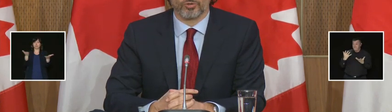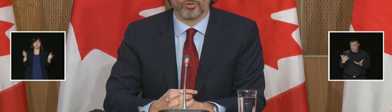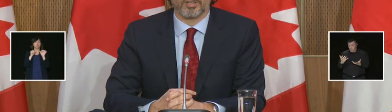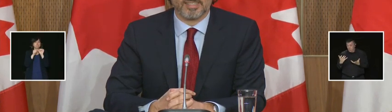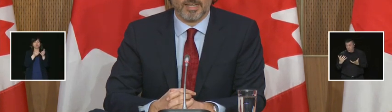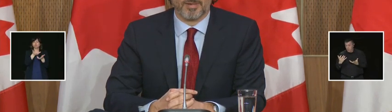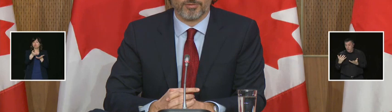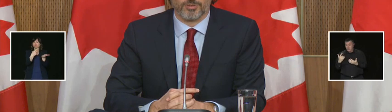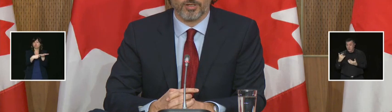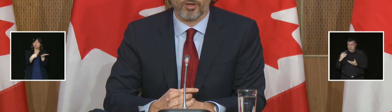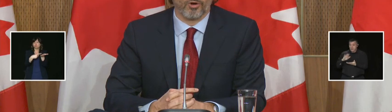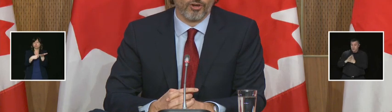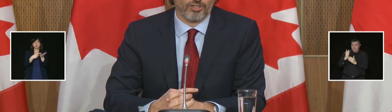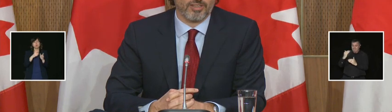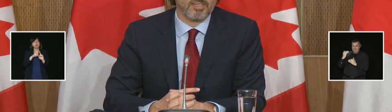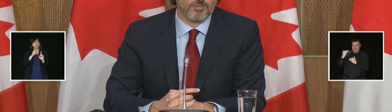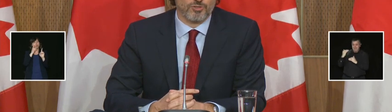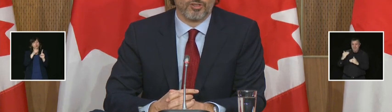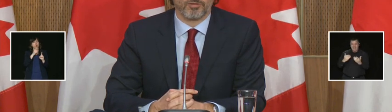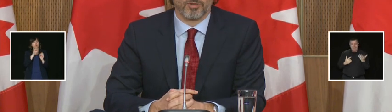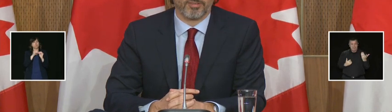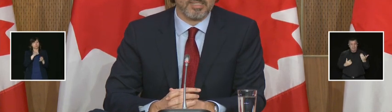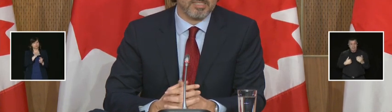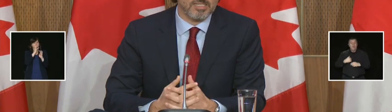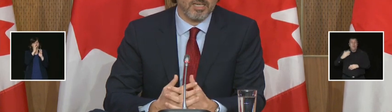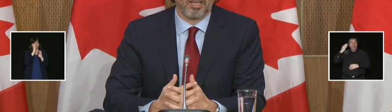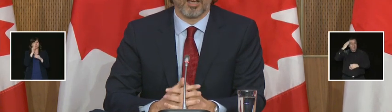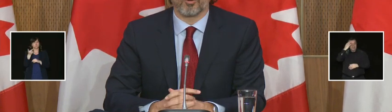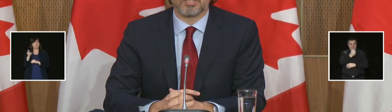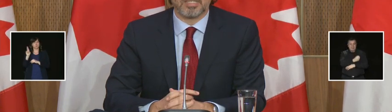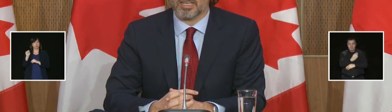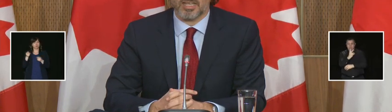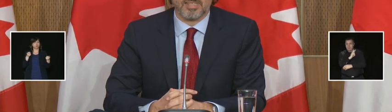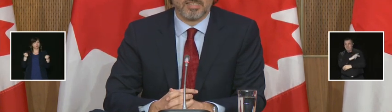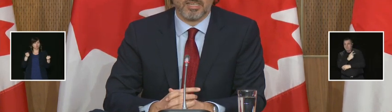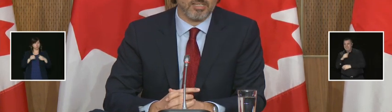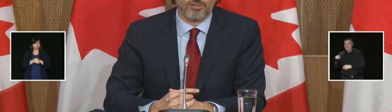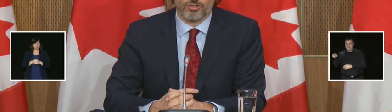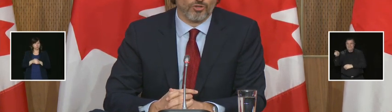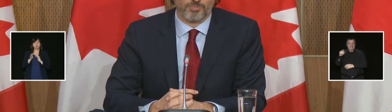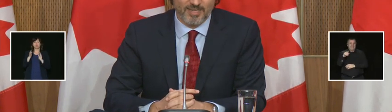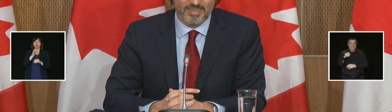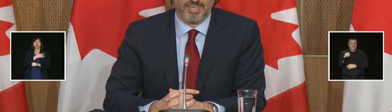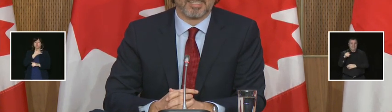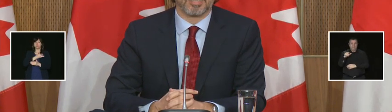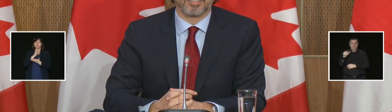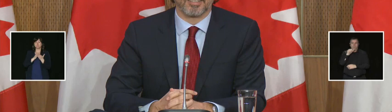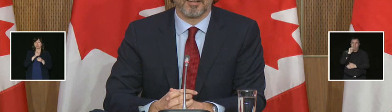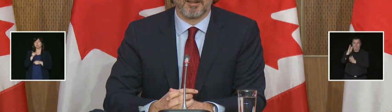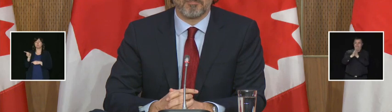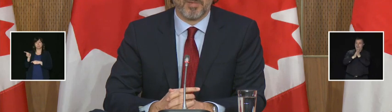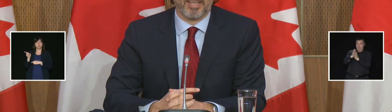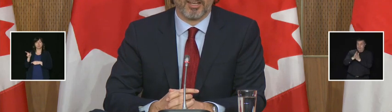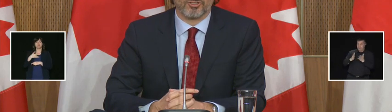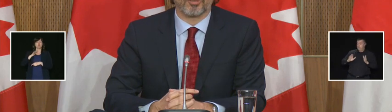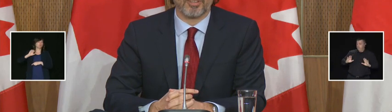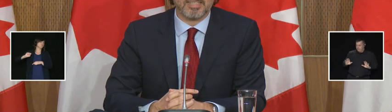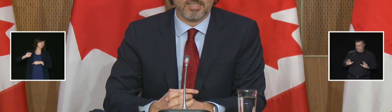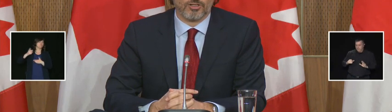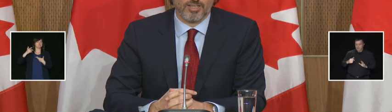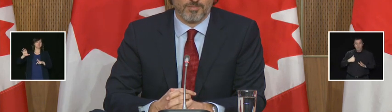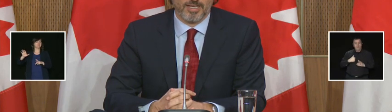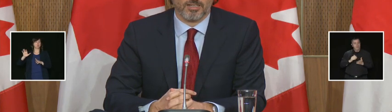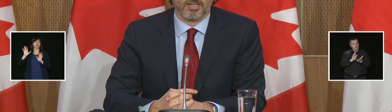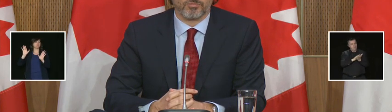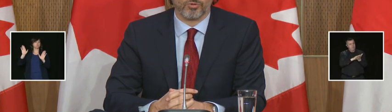le contrôle des armes à feu on reconnaît qu et plusieurs provinces qui a indiqué et indiqué qu'ils ne sont pas intéressés à ça mais je